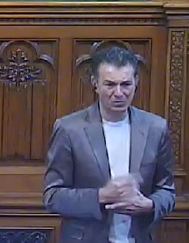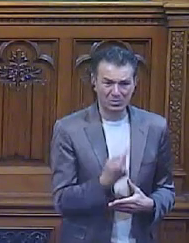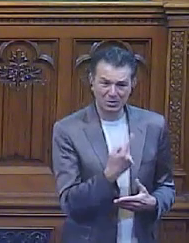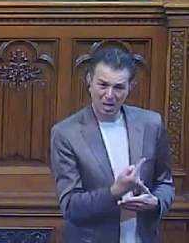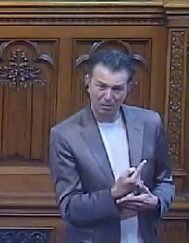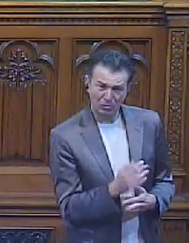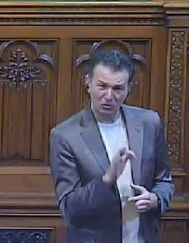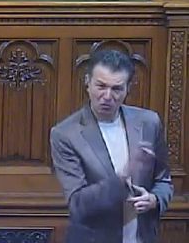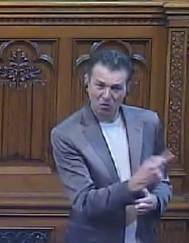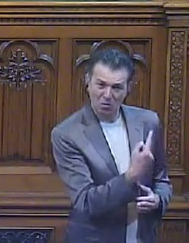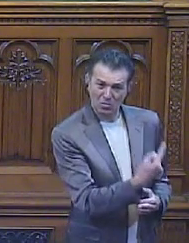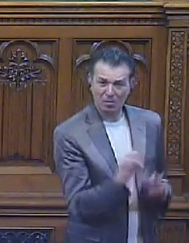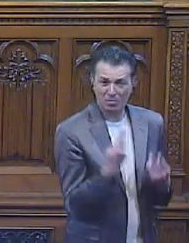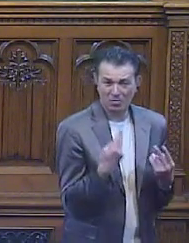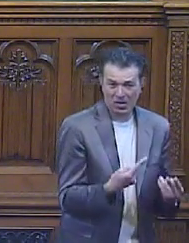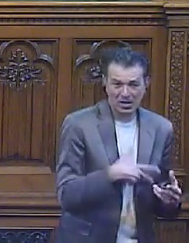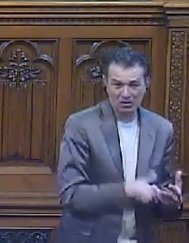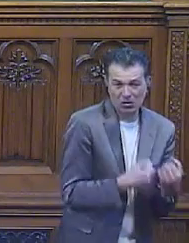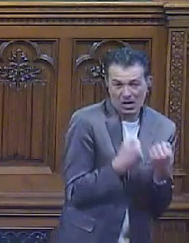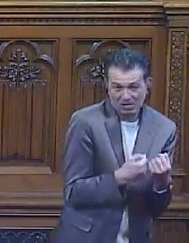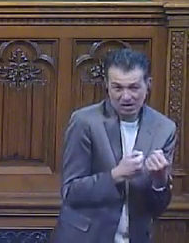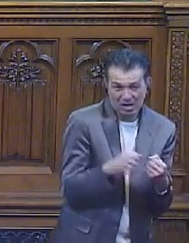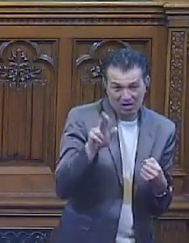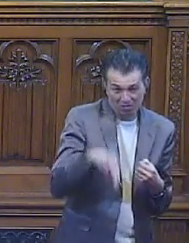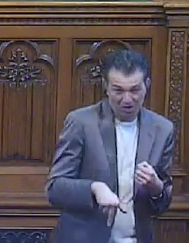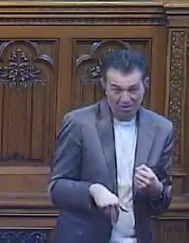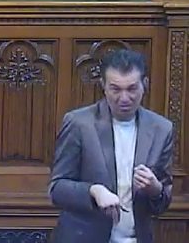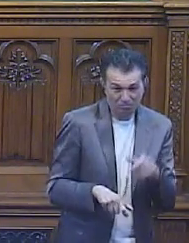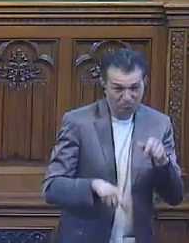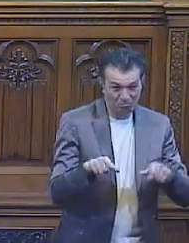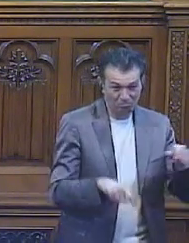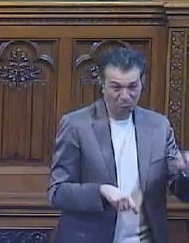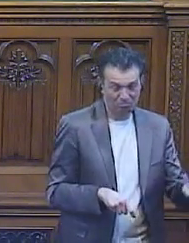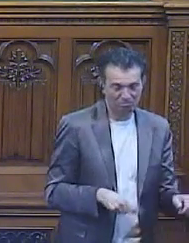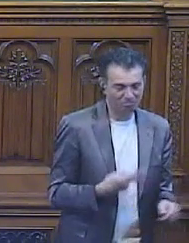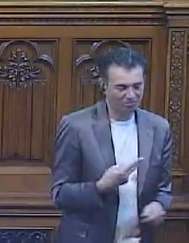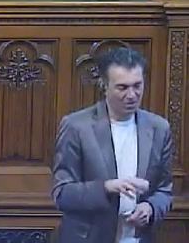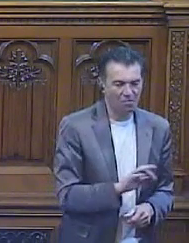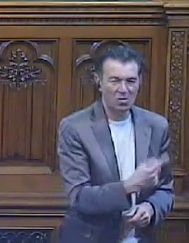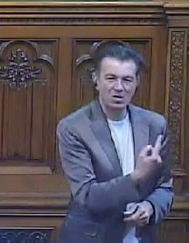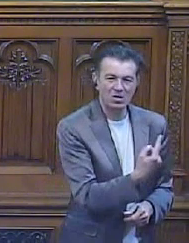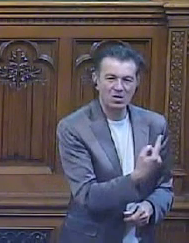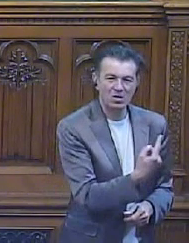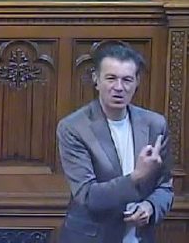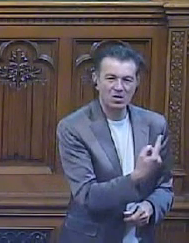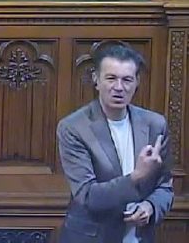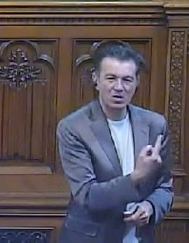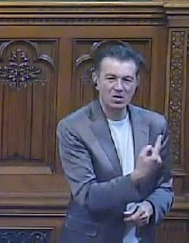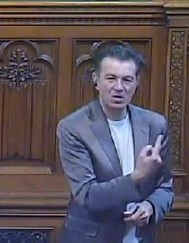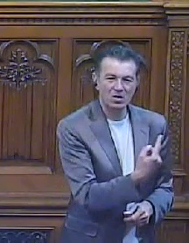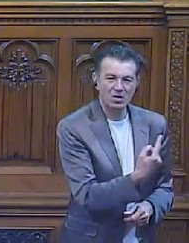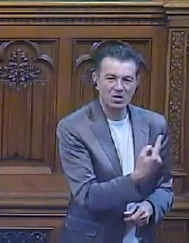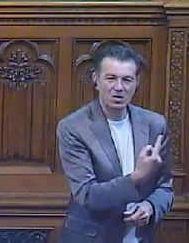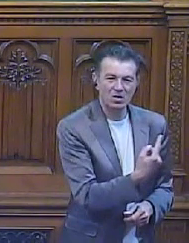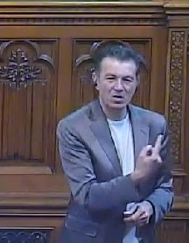soziale Sicherheit der Wienerinnen und Wiener gehen. Ihnen geht es wesentlich mehr